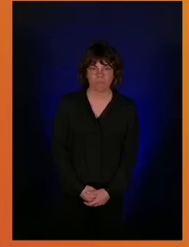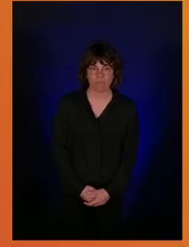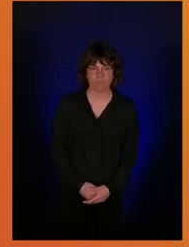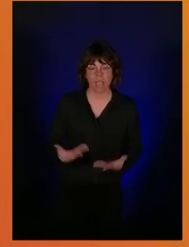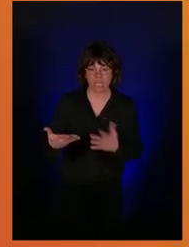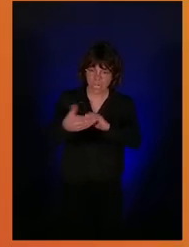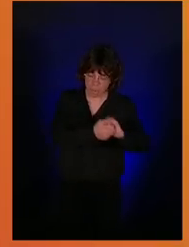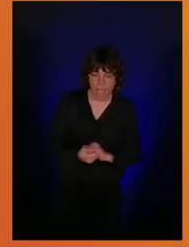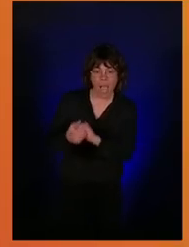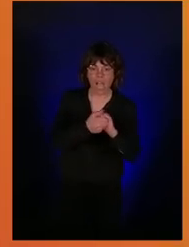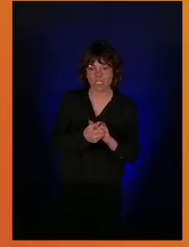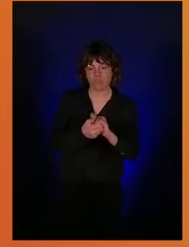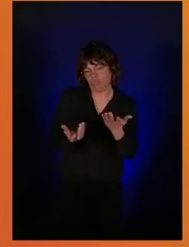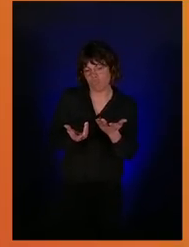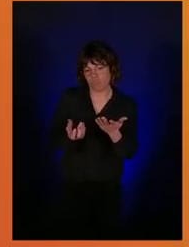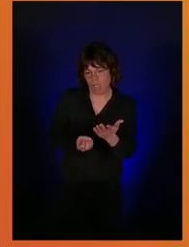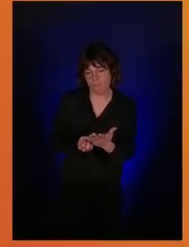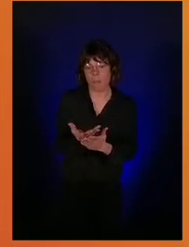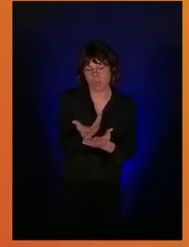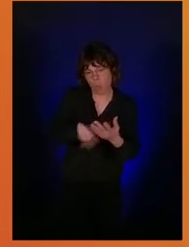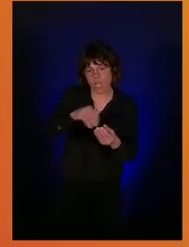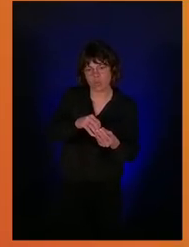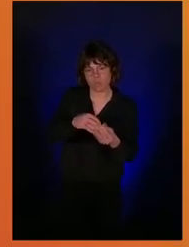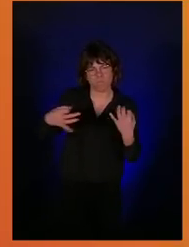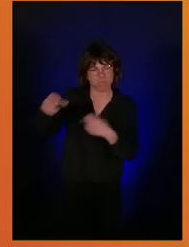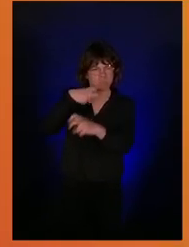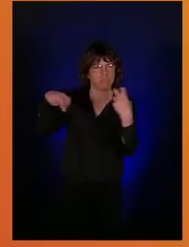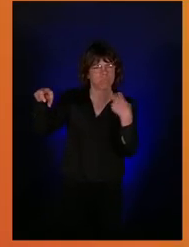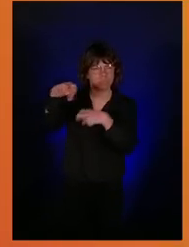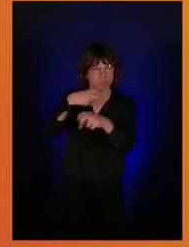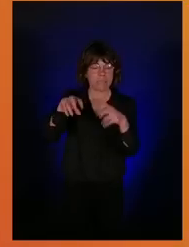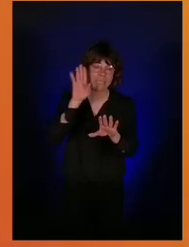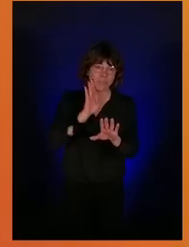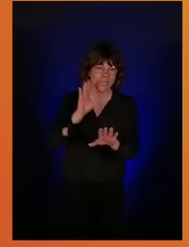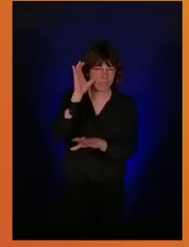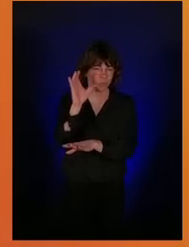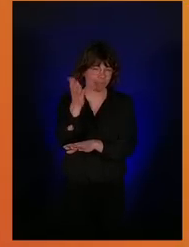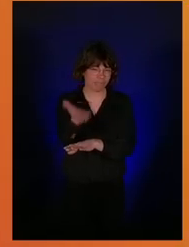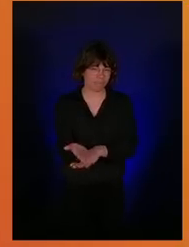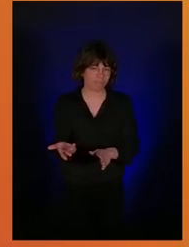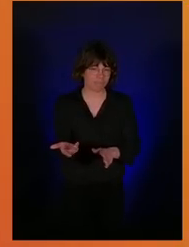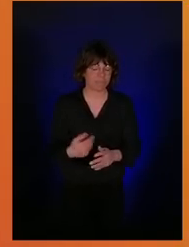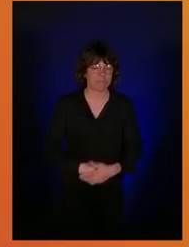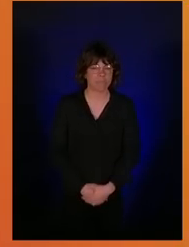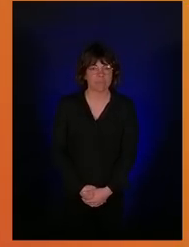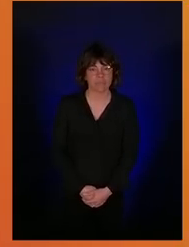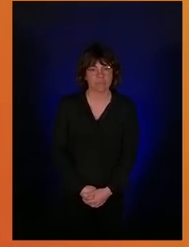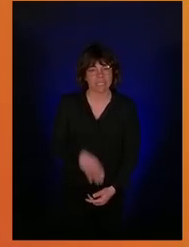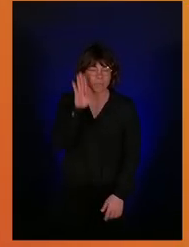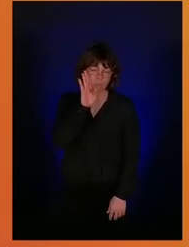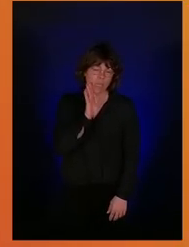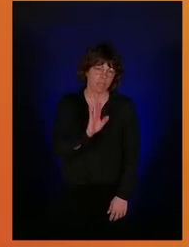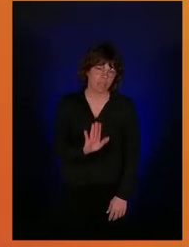Chers camarades, quelques éléments synthétiques. S'il vous plaît, on écoute Catherine, s'il vous plaît. S'il vous